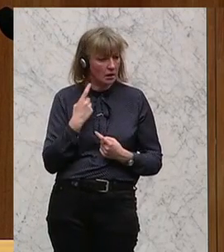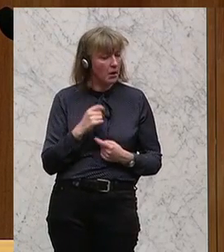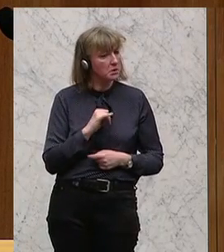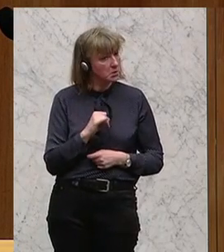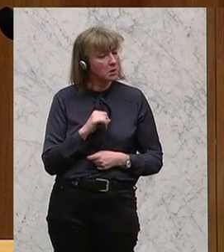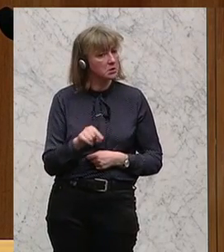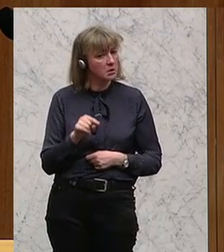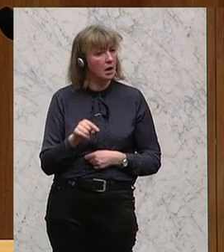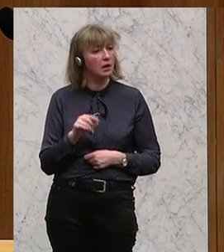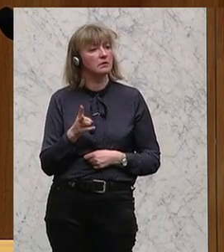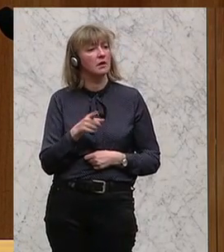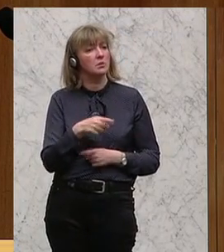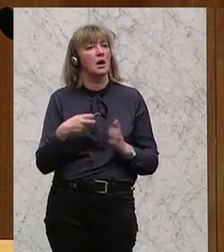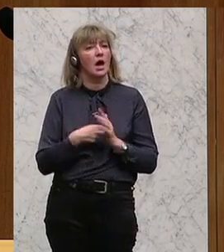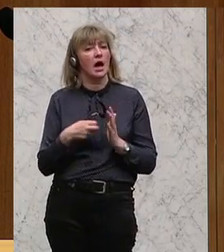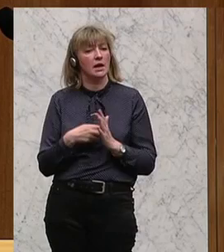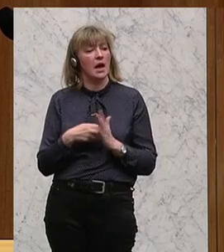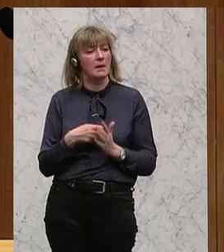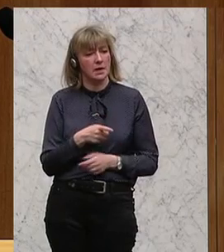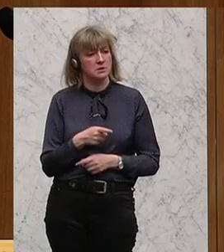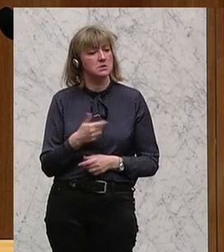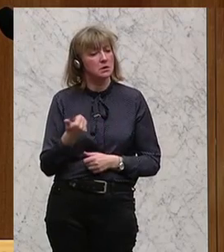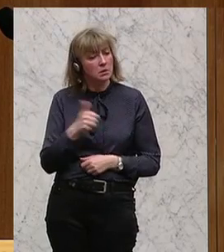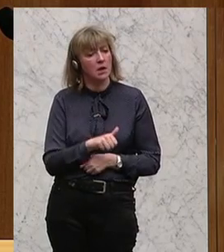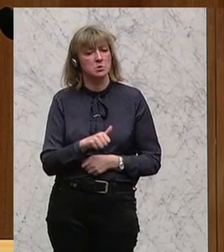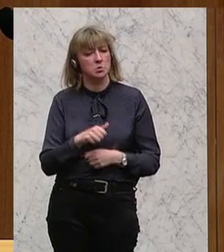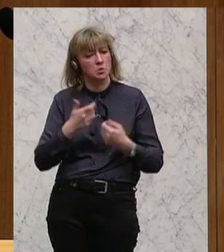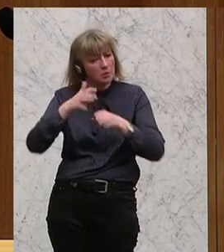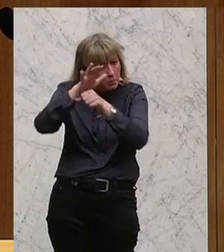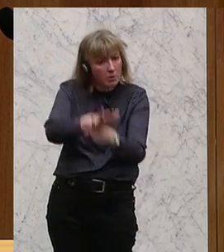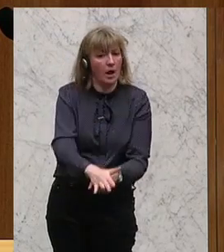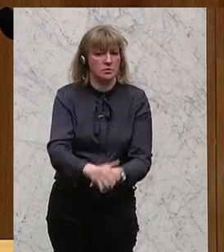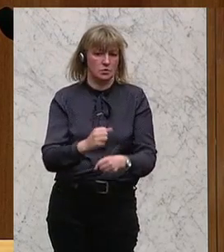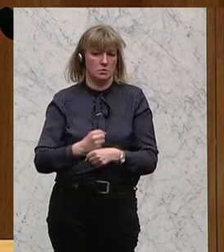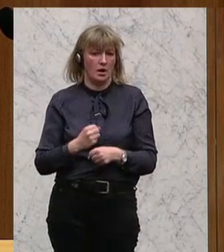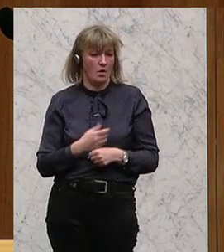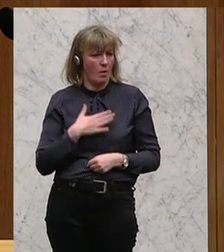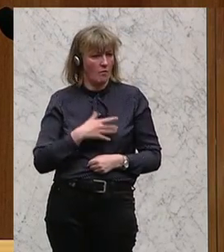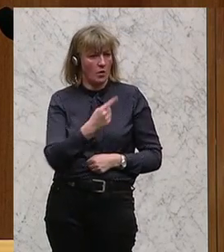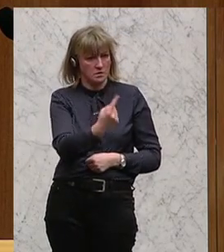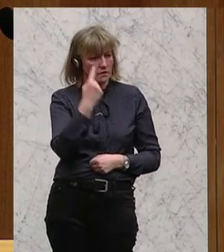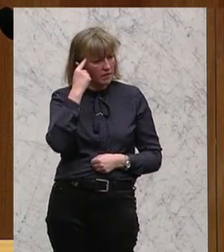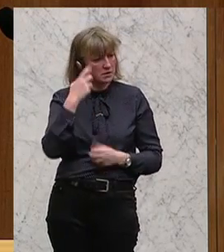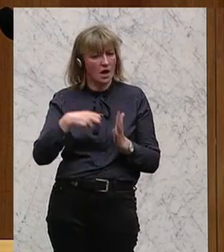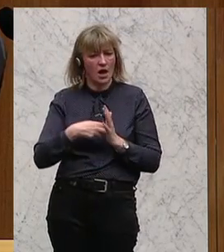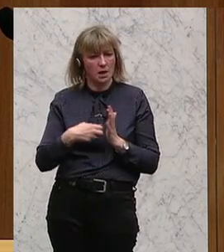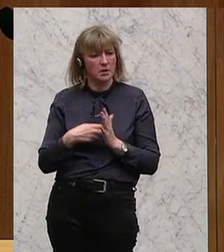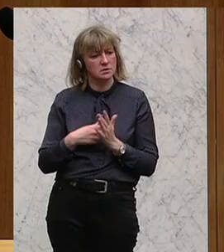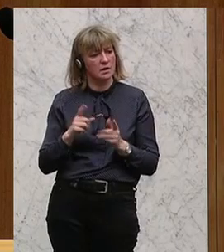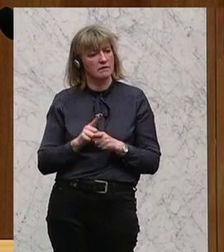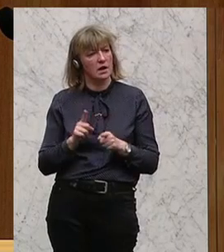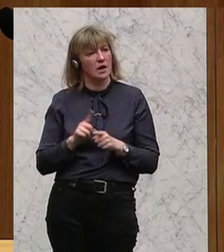auch interessant, weil Sie da jetzt dem AMS wieder zusätzlich etwas aufbürden, wo Sie ohnehin schon wissen, dass das AMS so etwas Ähnliches